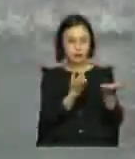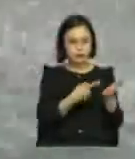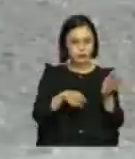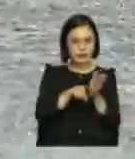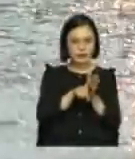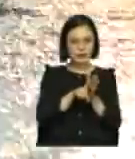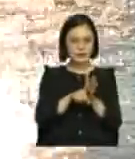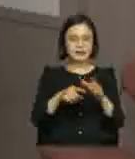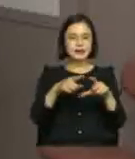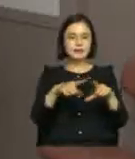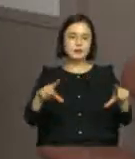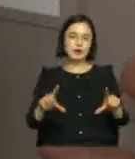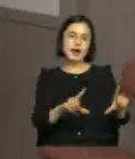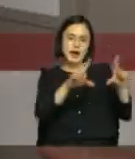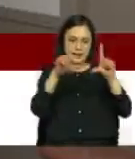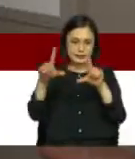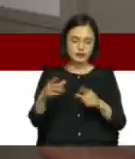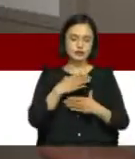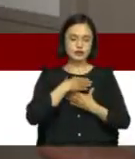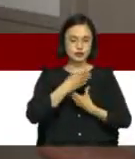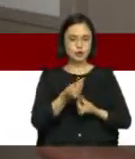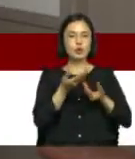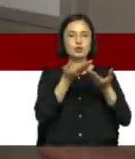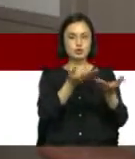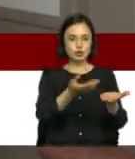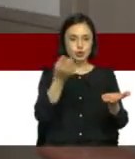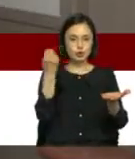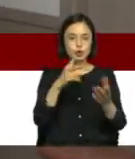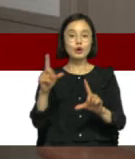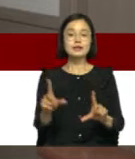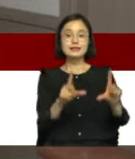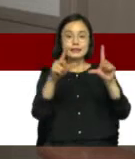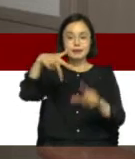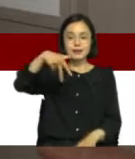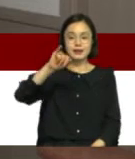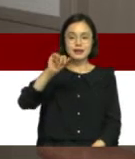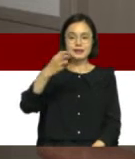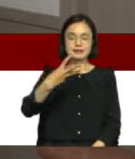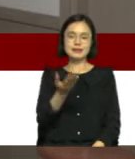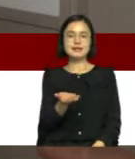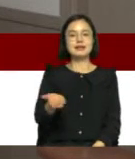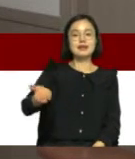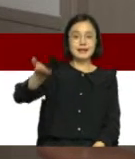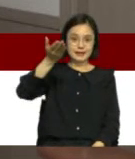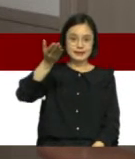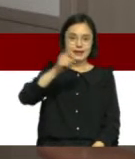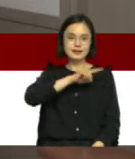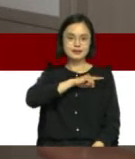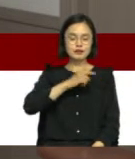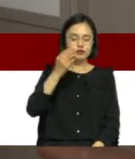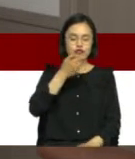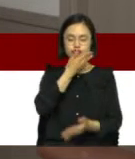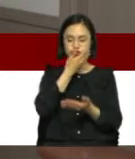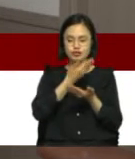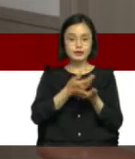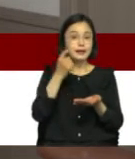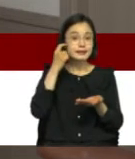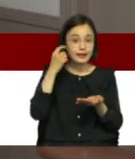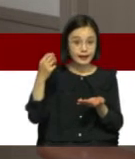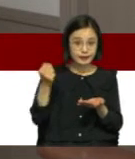밝혔습니다. 국민의 안전과 삶의 질 향상을 최우선으로 두고 우리